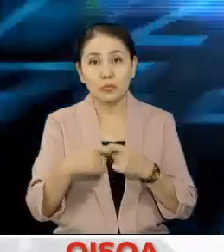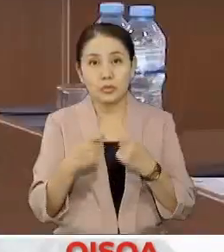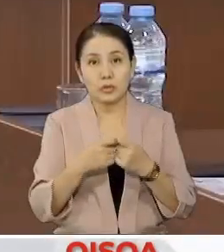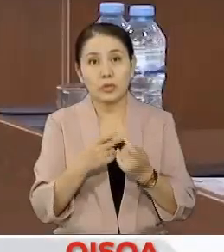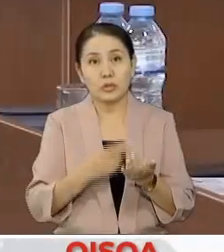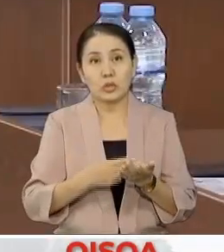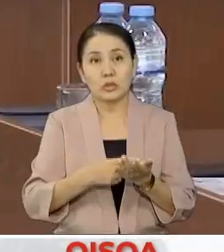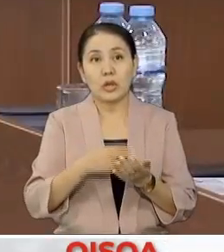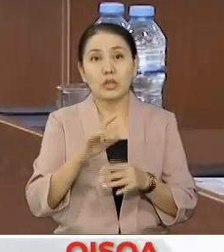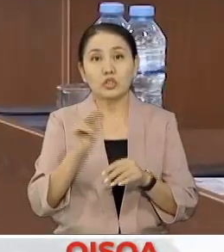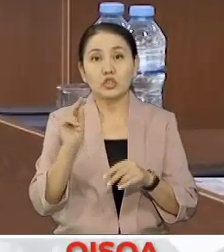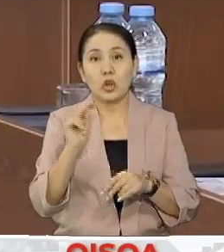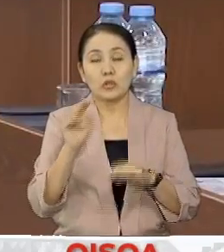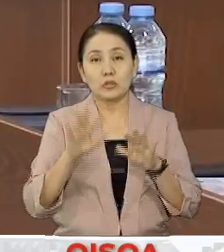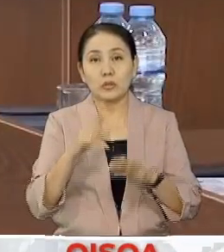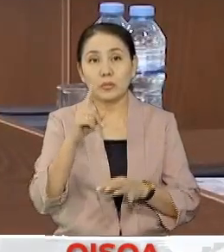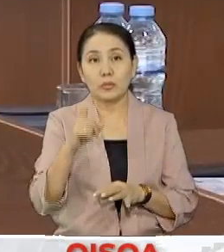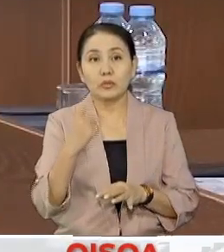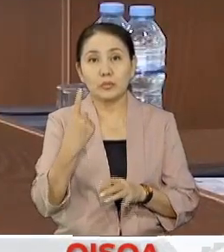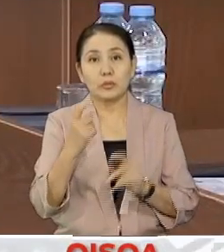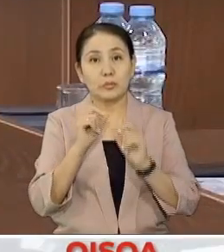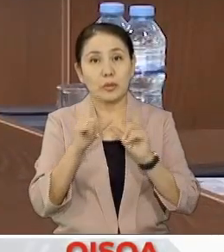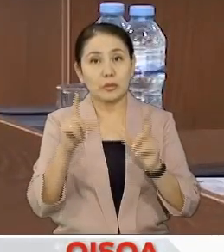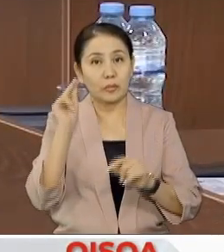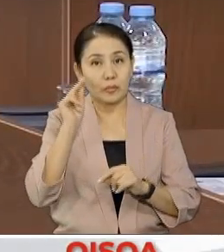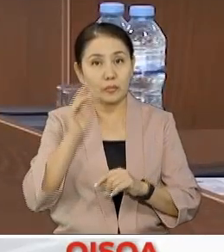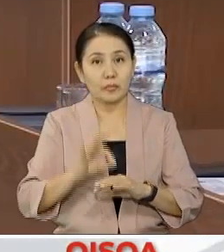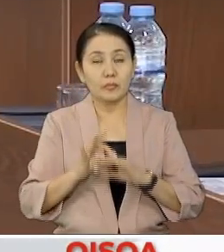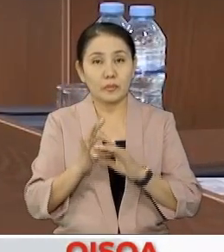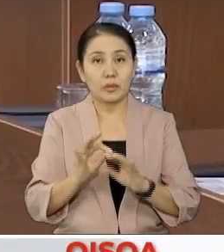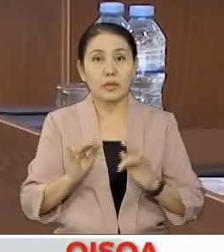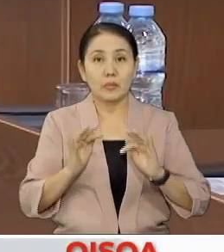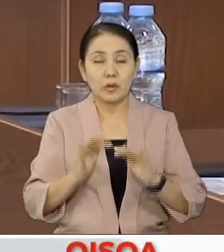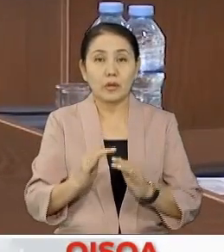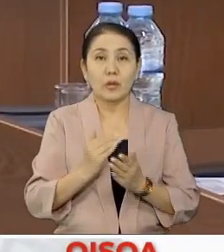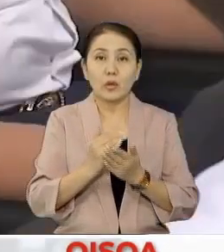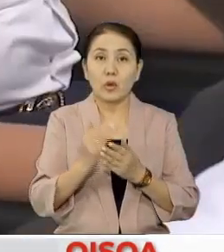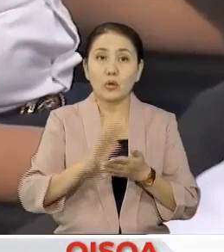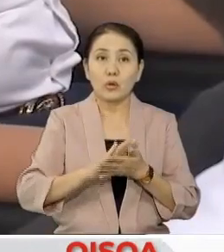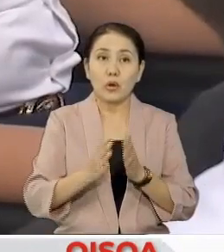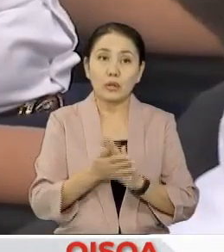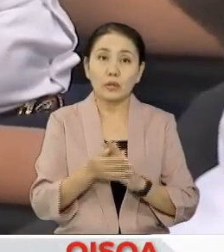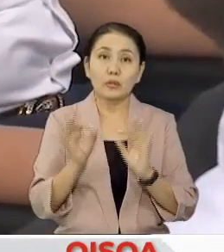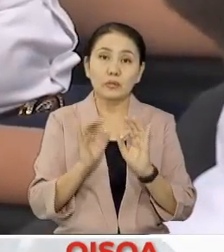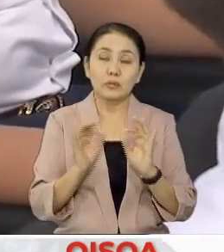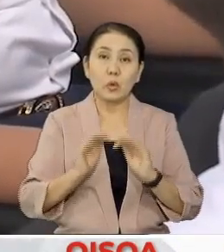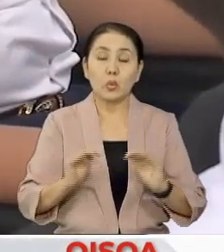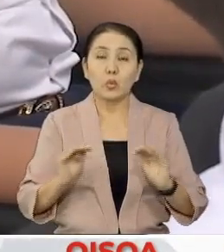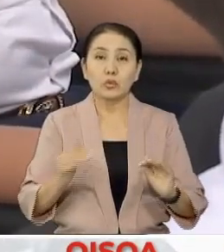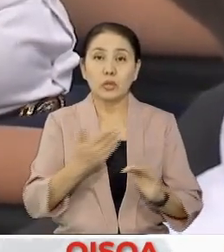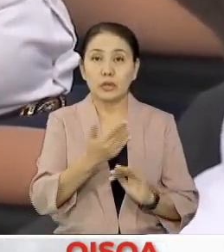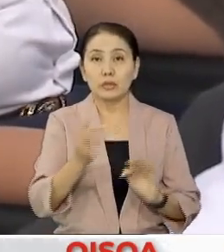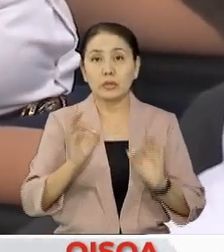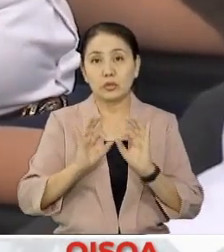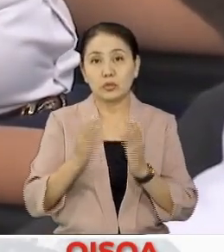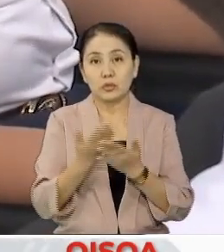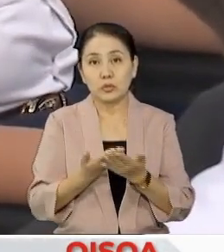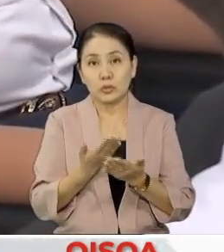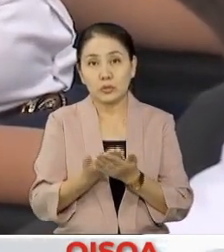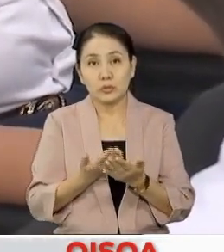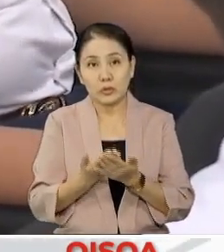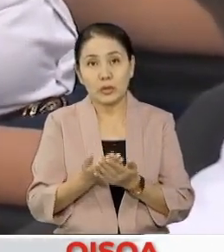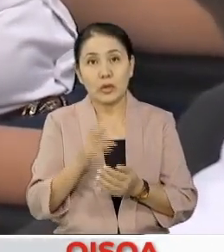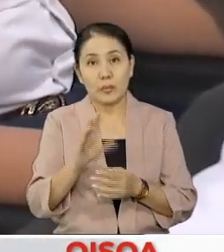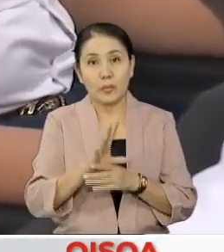izohlanadi. Chilonzor tumanidagi 101 maktabda bo'lib o'tgan tadbirda ham yuqoridagi holatlar yuzasidan o'quvchilarga tushuntirish ishlari olib